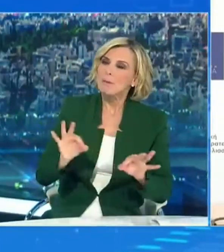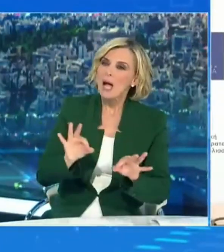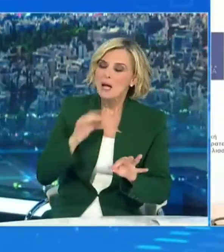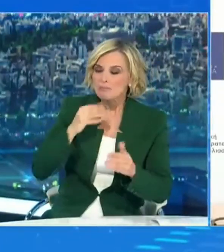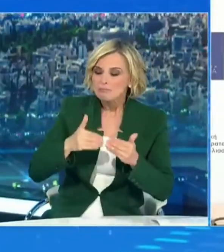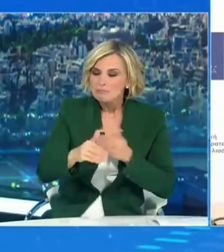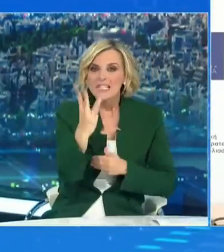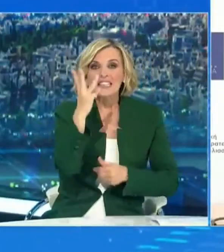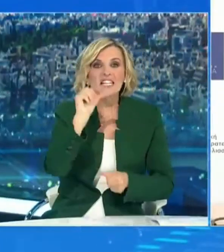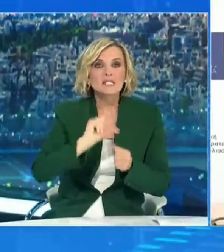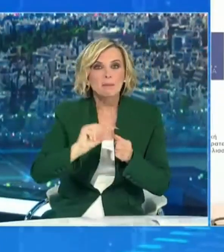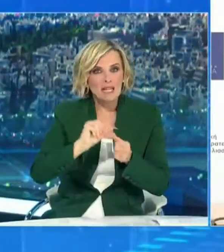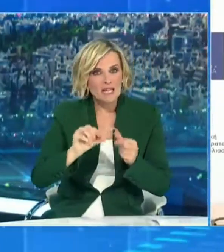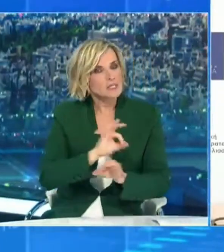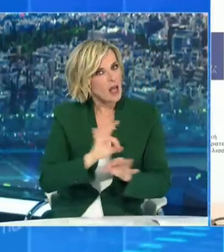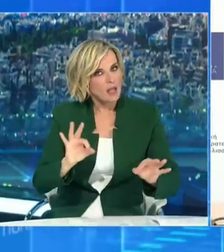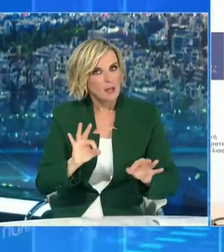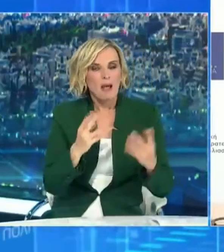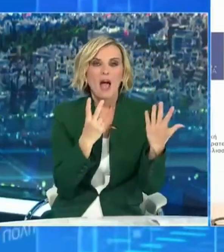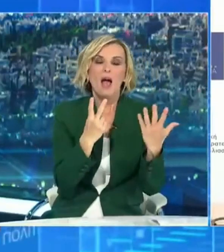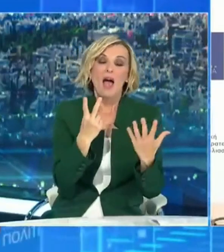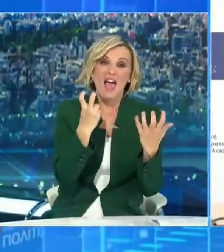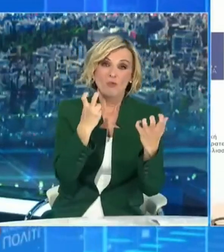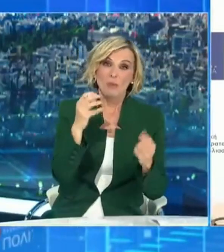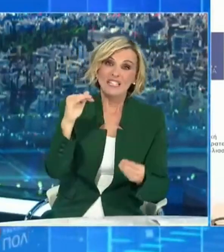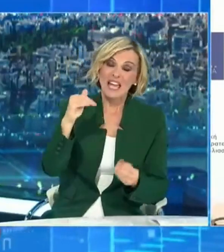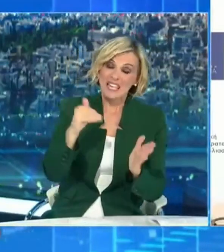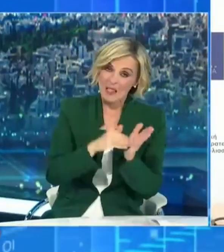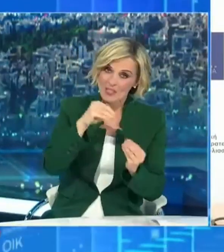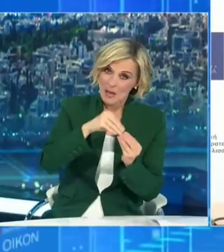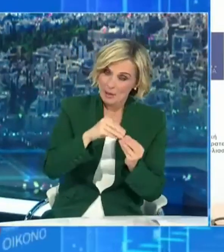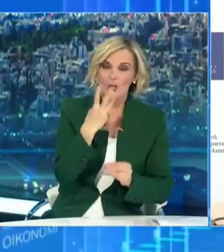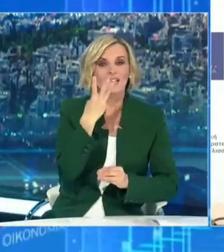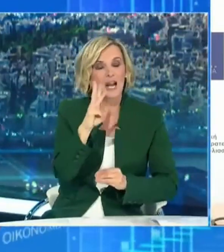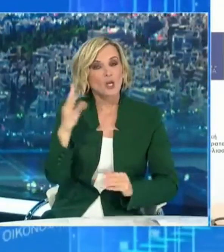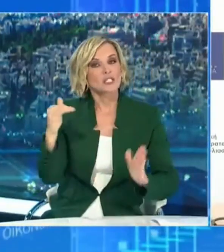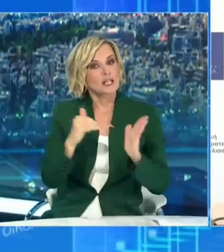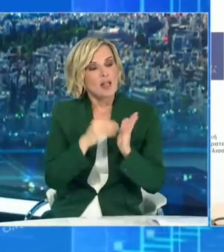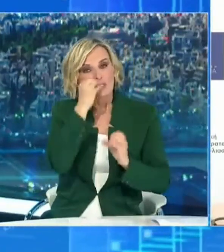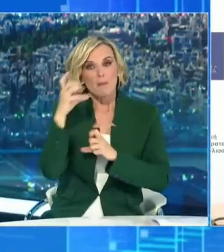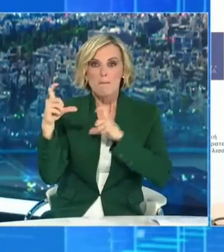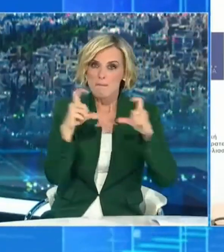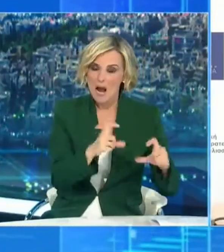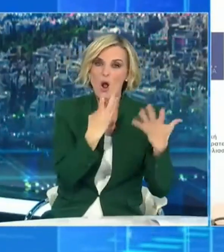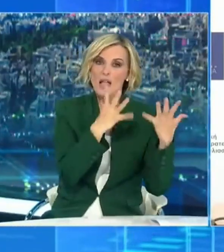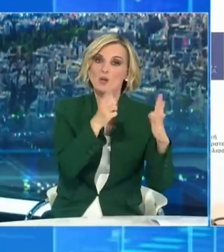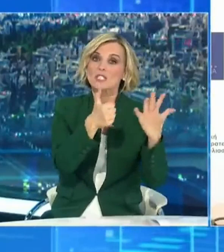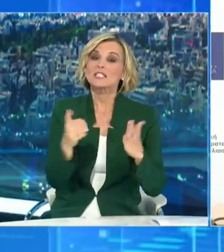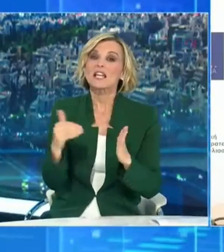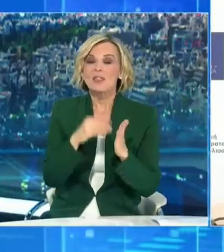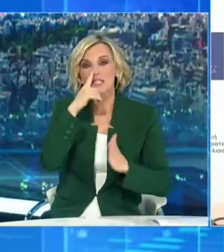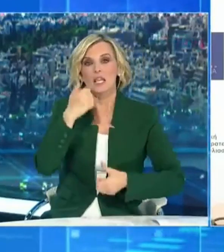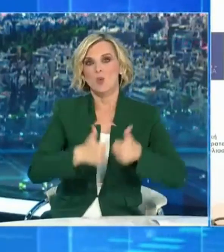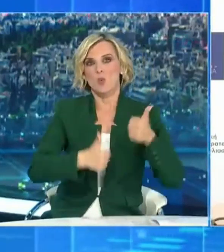με 70.000 περίπου τον Απρίλιο, 300.000 τον Μάιο και 960.000 τον